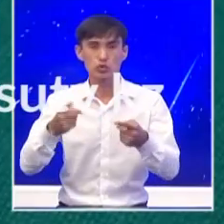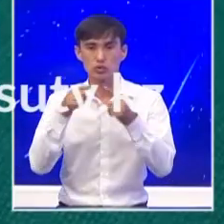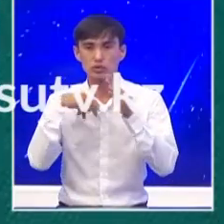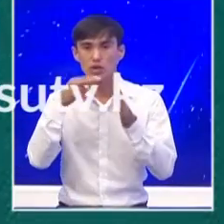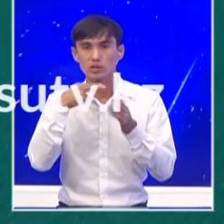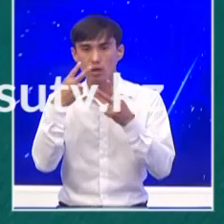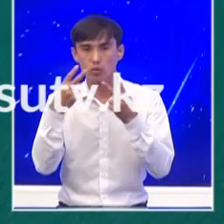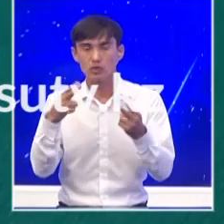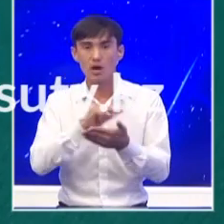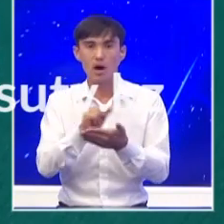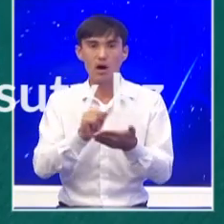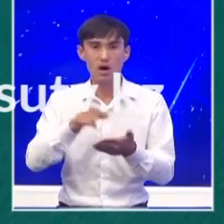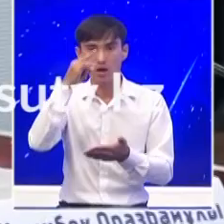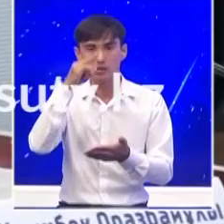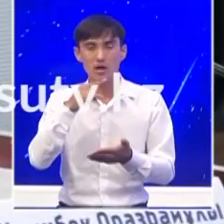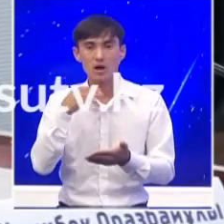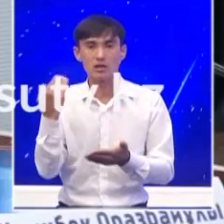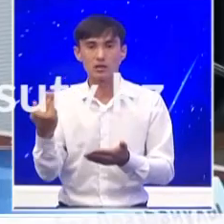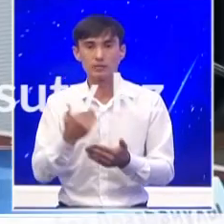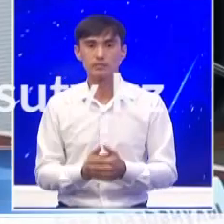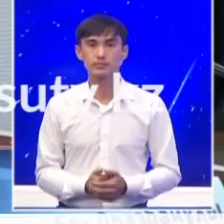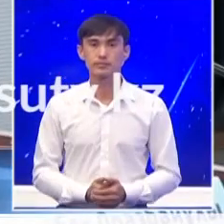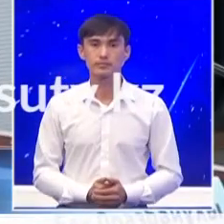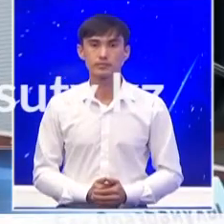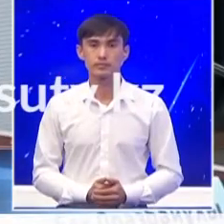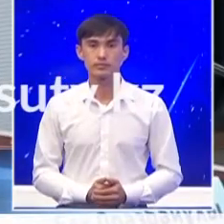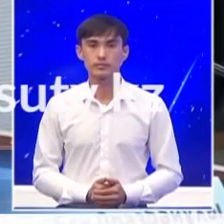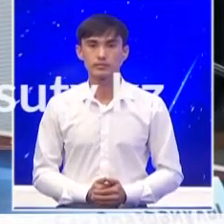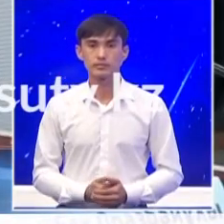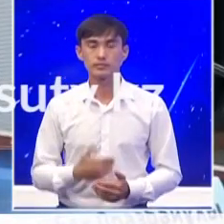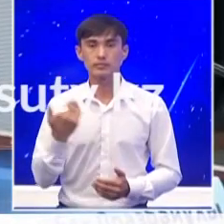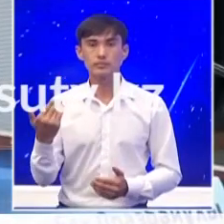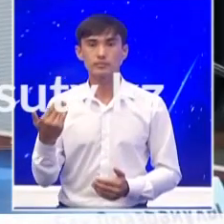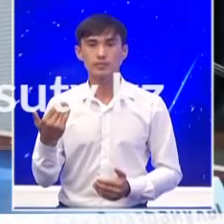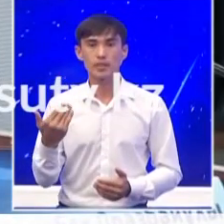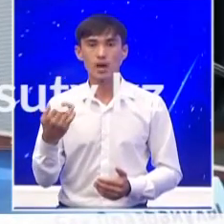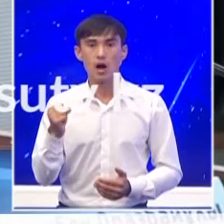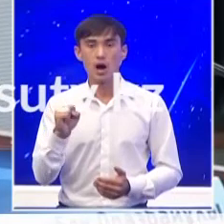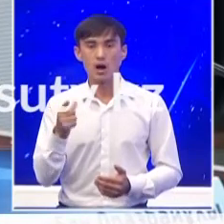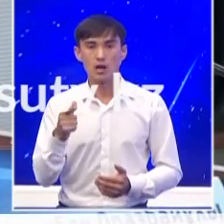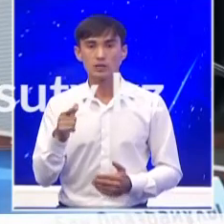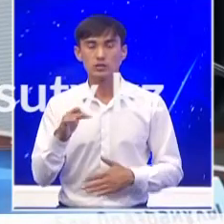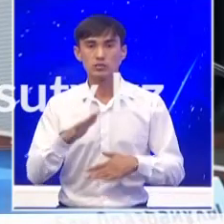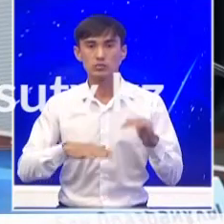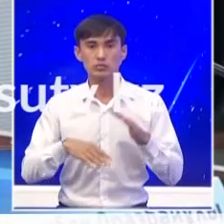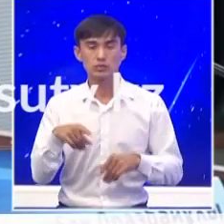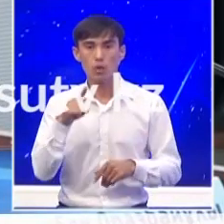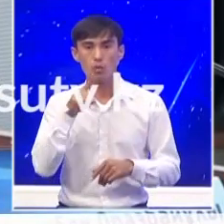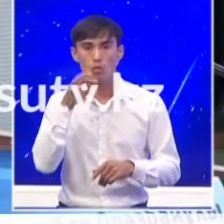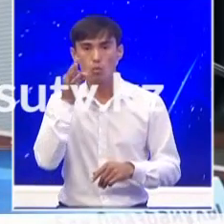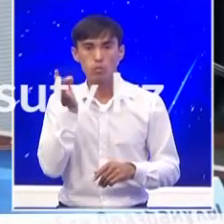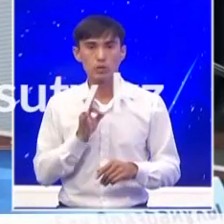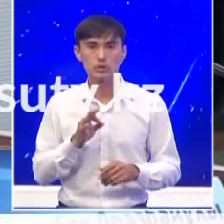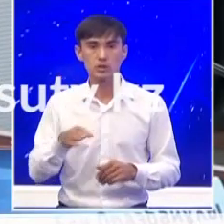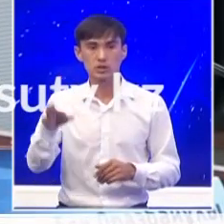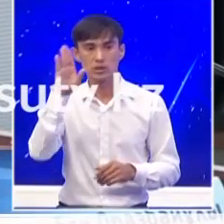қазақ қаламгерлерінің ақсақалы. Ал Әбдіжәміл аға болса, саусағы мүйіз, көңіл күйіз болып, өзінің қалама